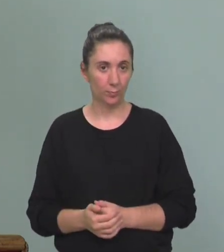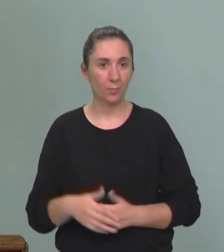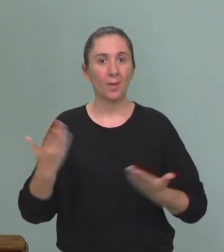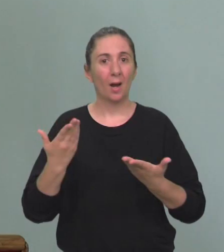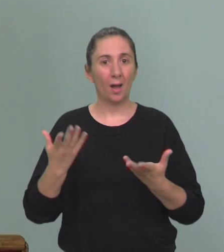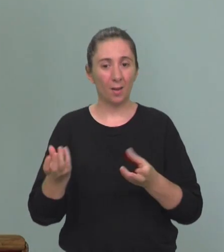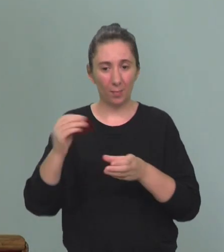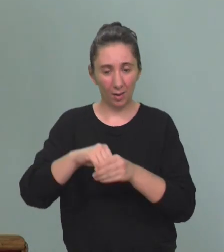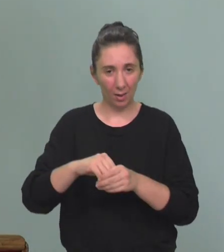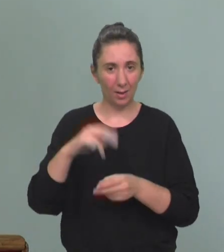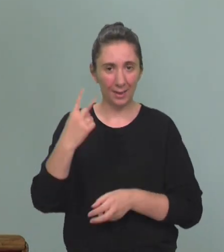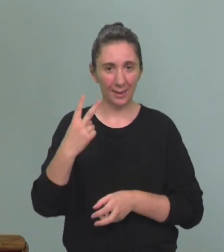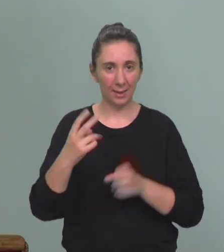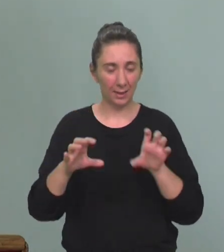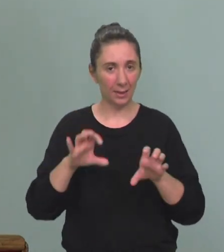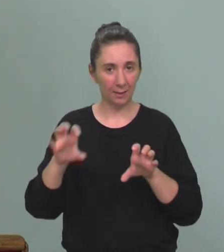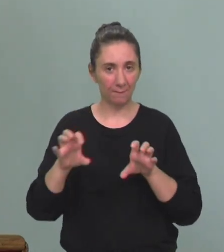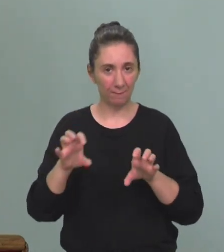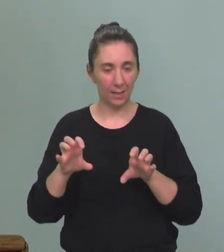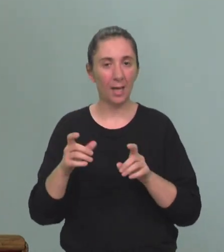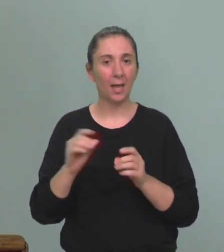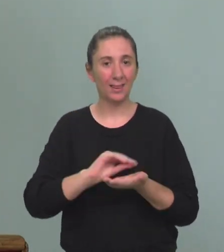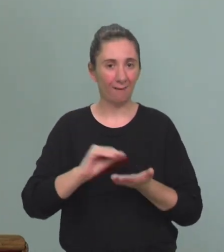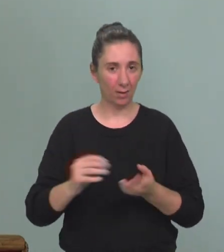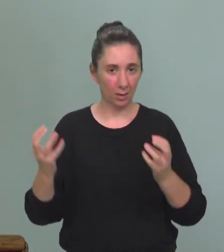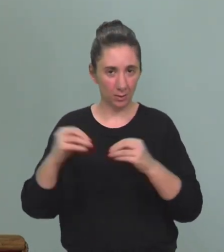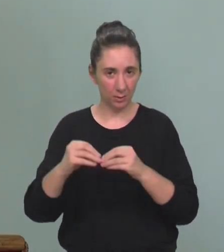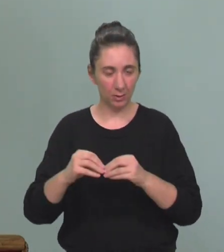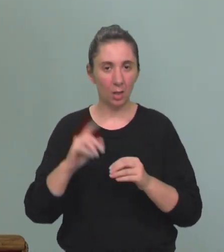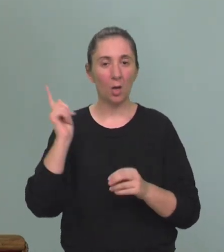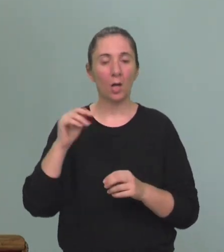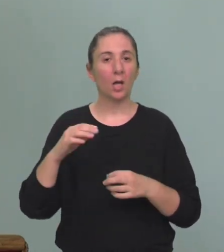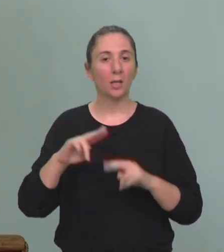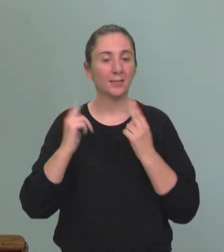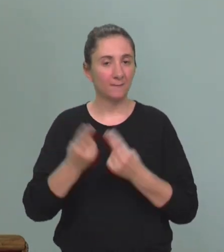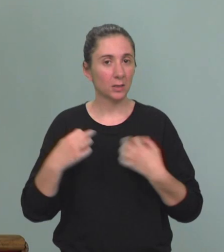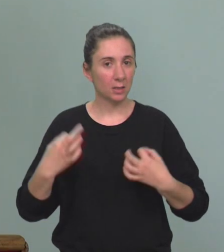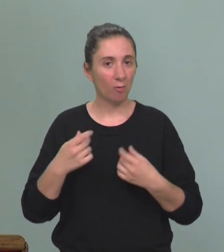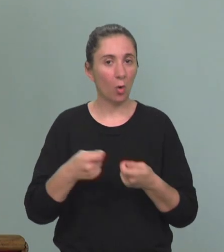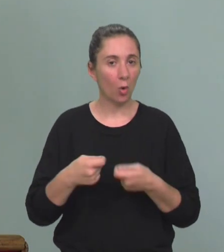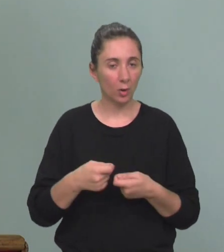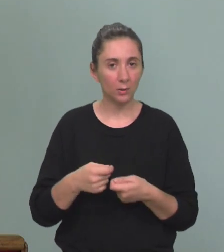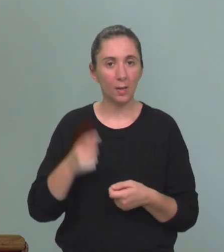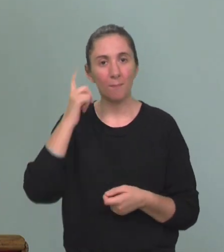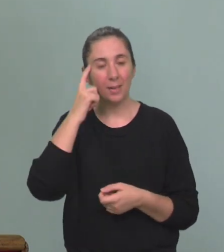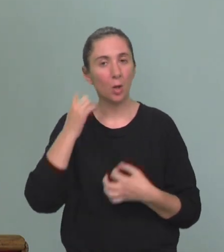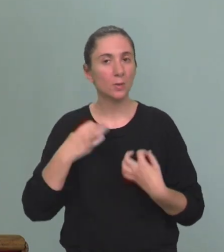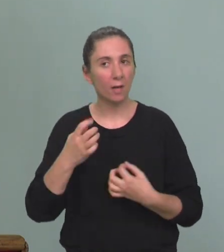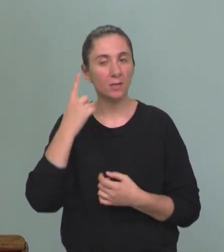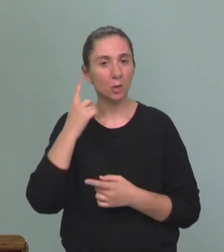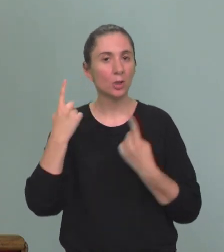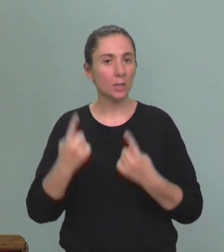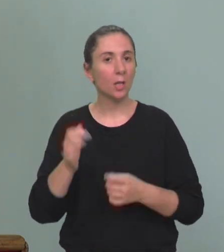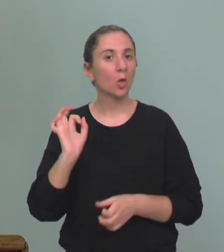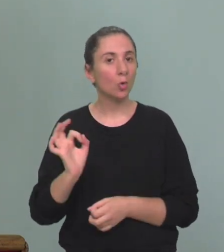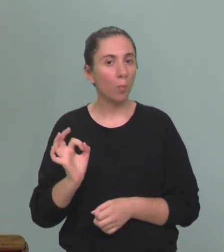bi ukomporirali te dvije ove definicije po Svjetskoj zdravstvenoj organizaciji, mentalno zdravlje bi bilo